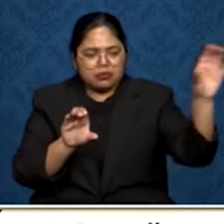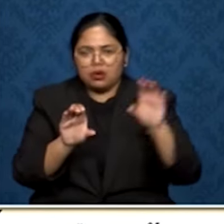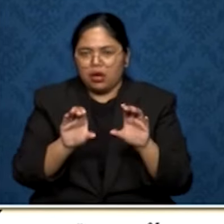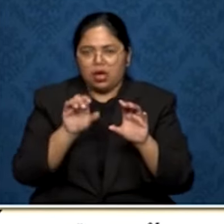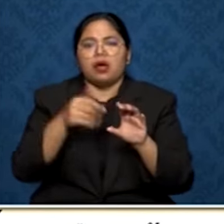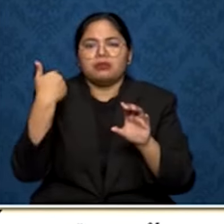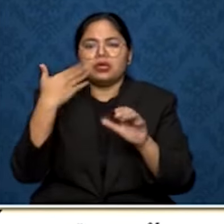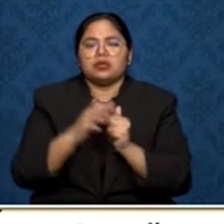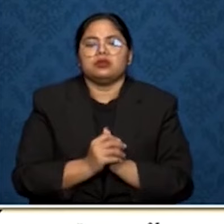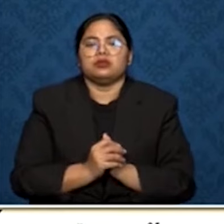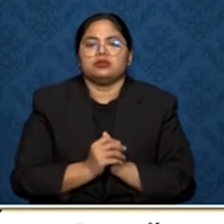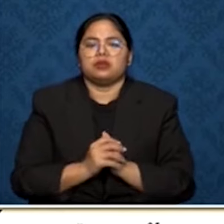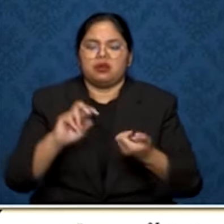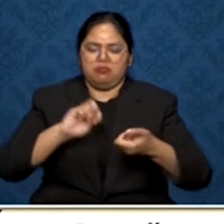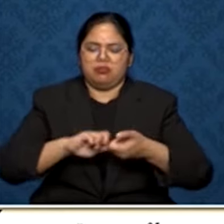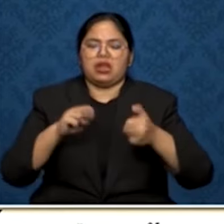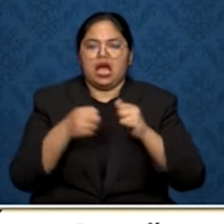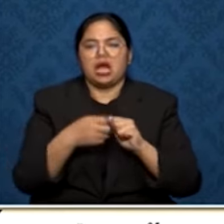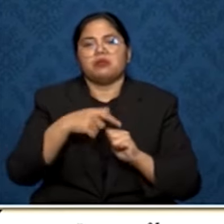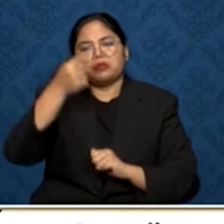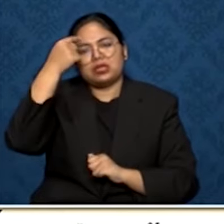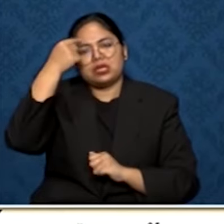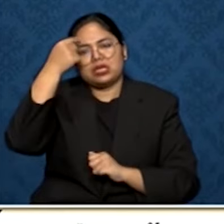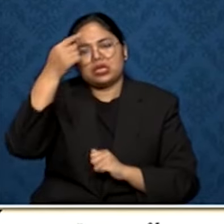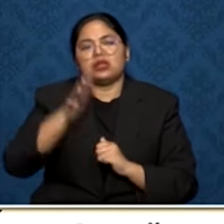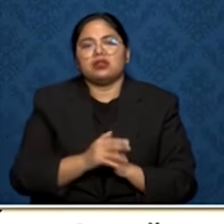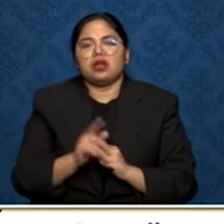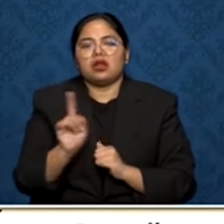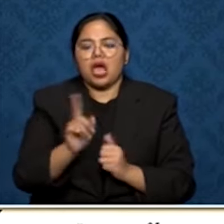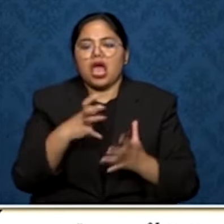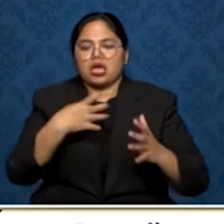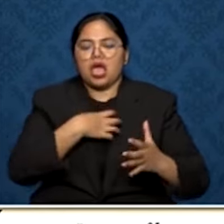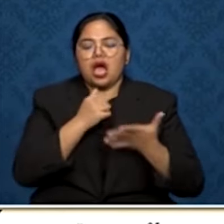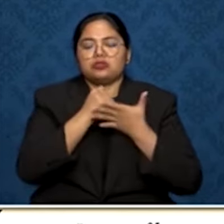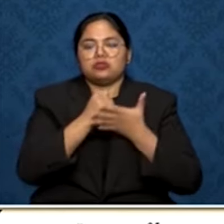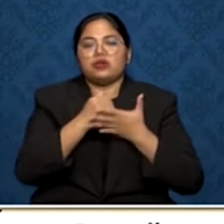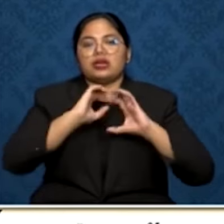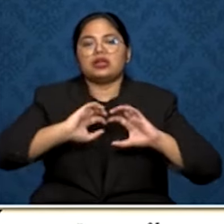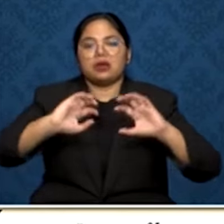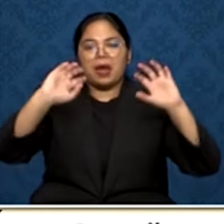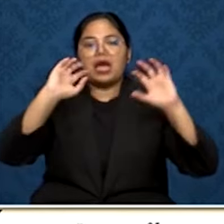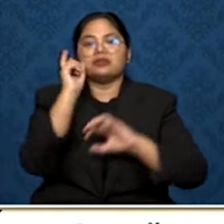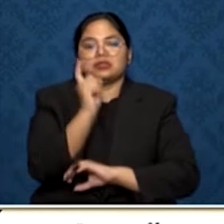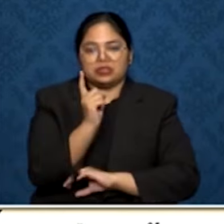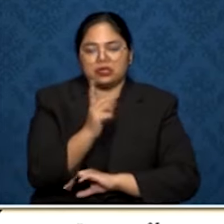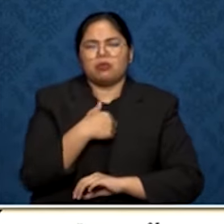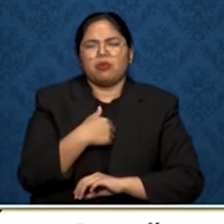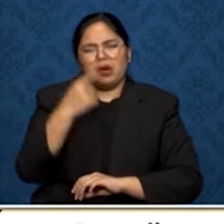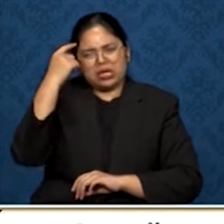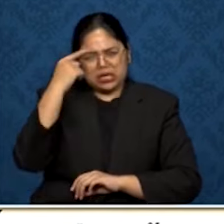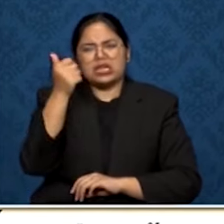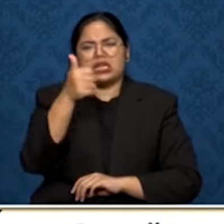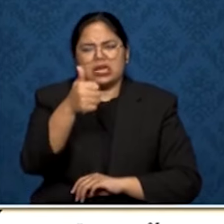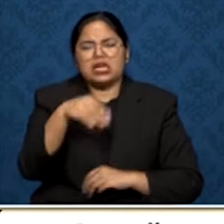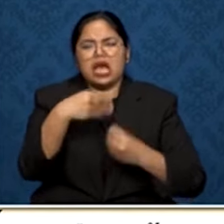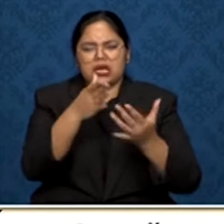เนยครับ ก็เป็นปัญหาที่ผมคิดว่าอยากช่วยเหลือรัฐบาลจงๆนะครับด้ความหวงดีจรๆ เพระผมเองกเป็